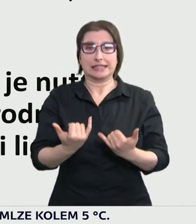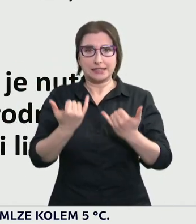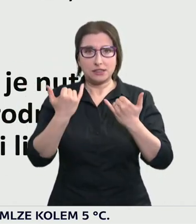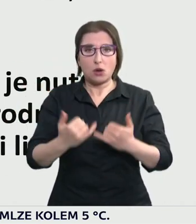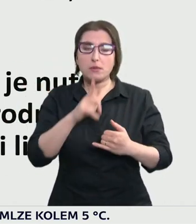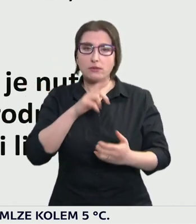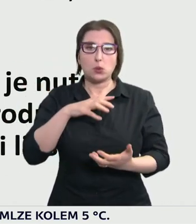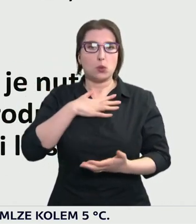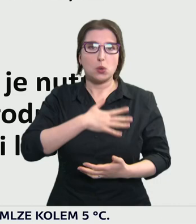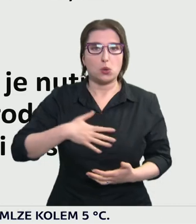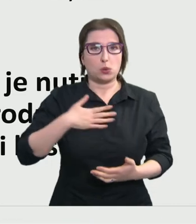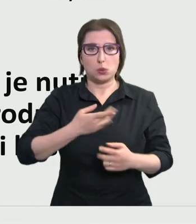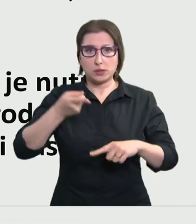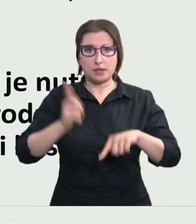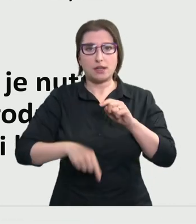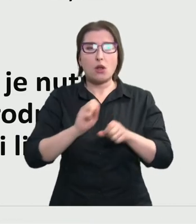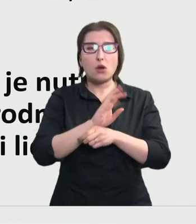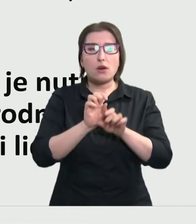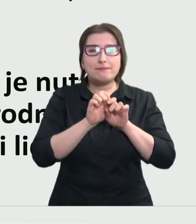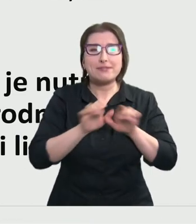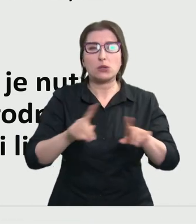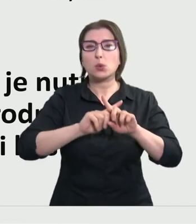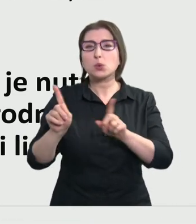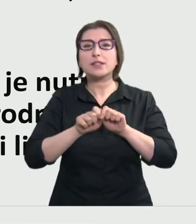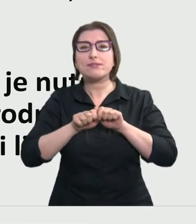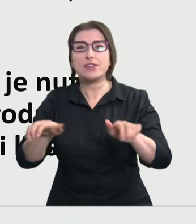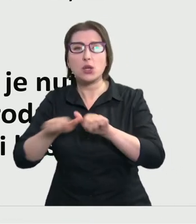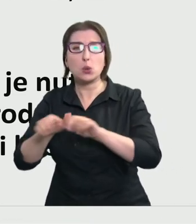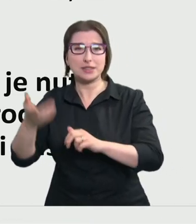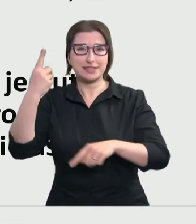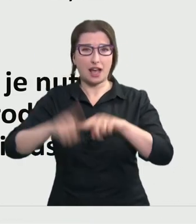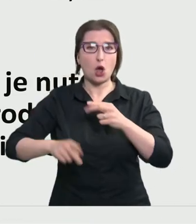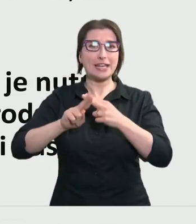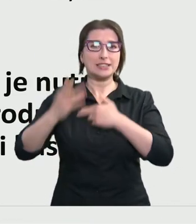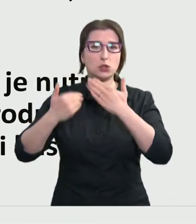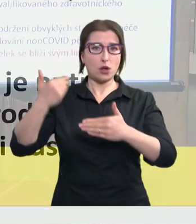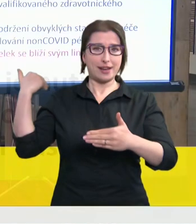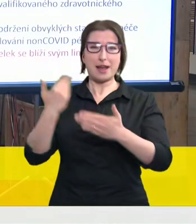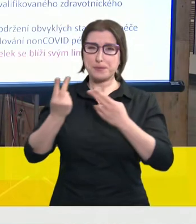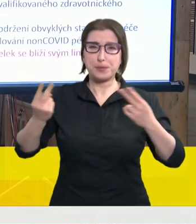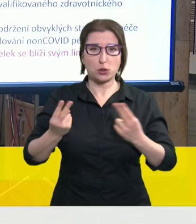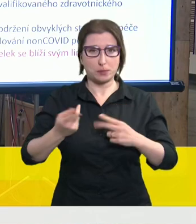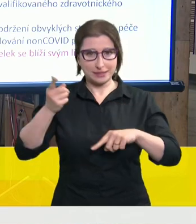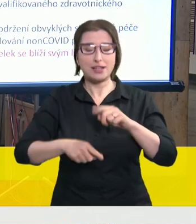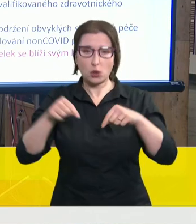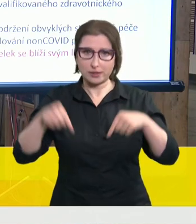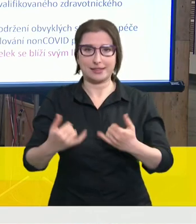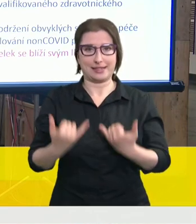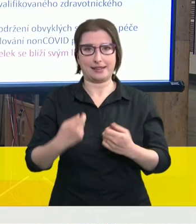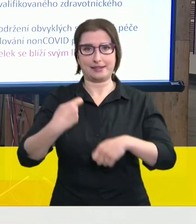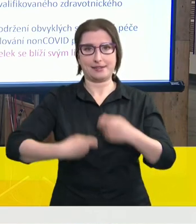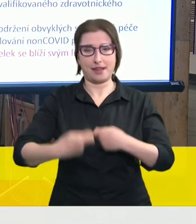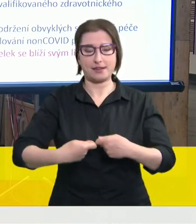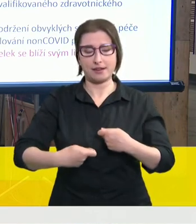nebo pandemii, která v minulosti lidstvo postihovala nebo postihla. Když bych měl velmi stručně